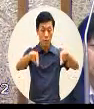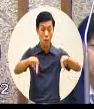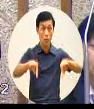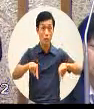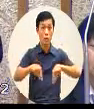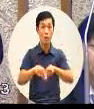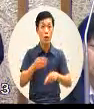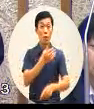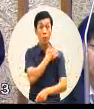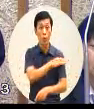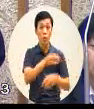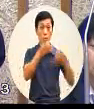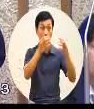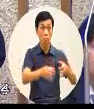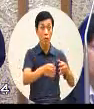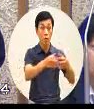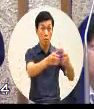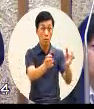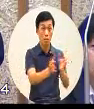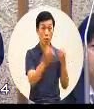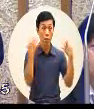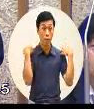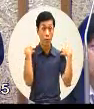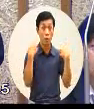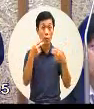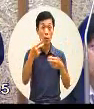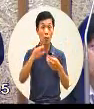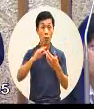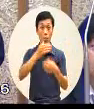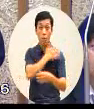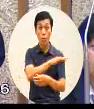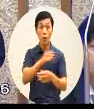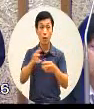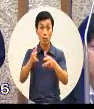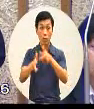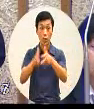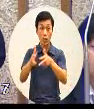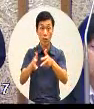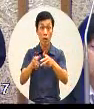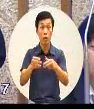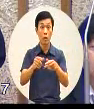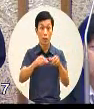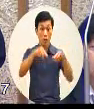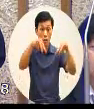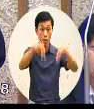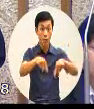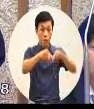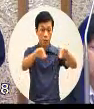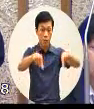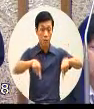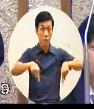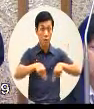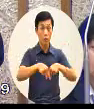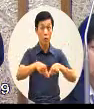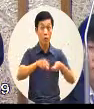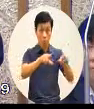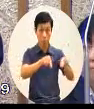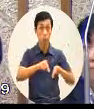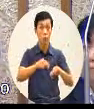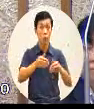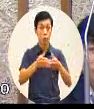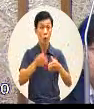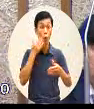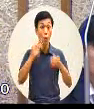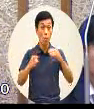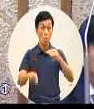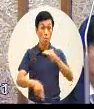是我们的建造单位，不管是厂商，一律按照我们的合约里面都有予以罚款。那另外哈，另外就是